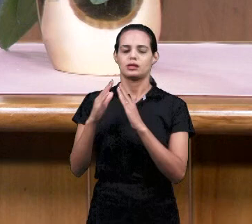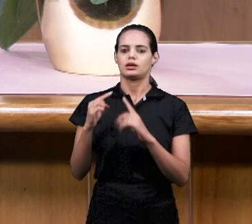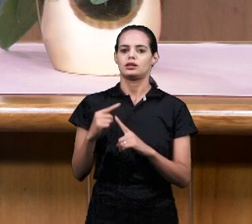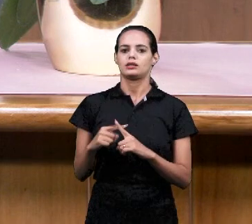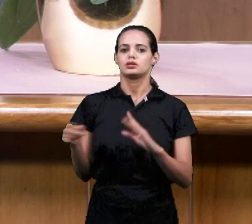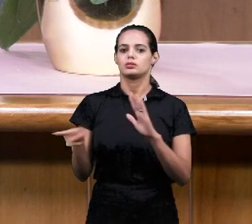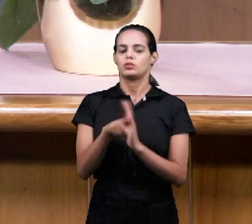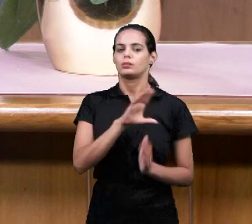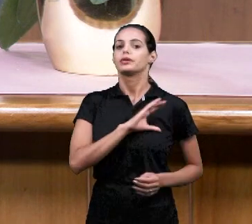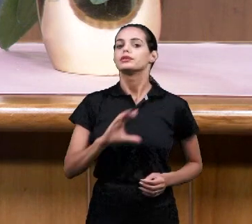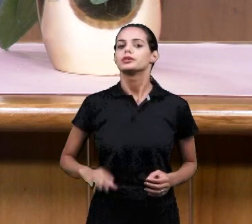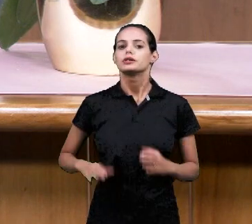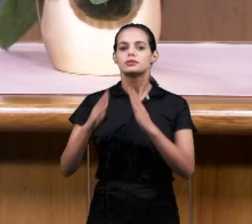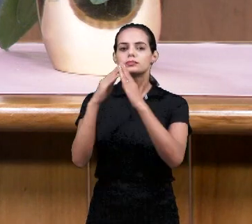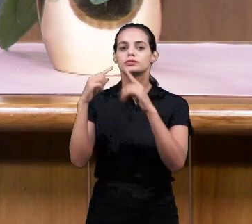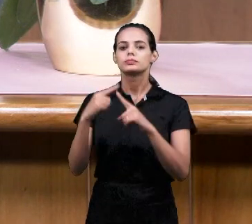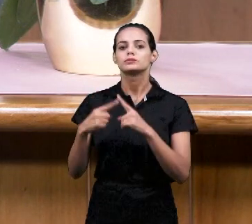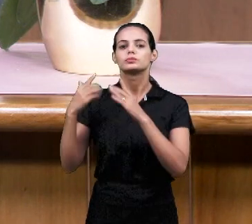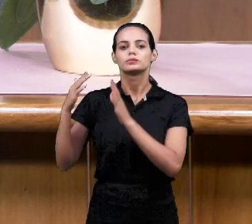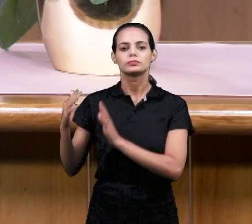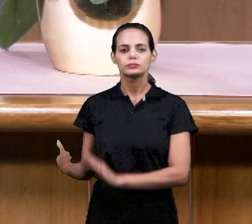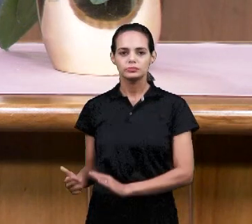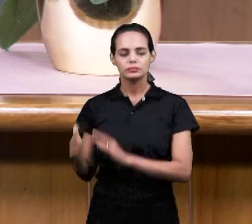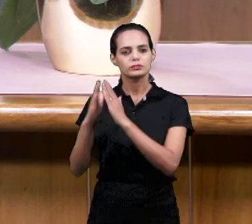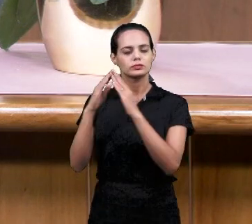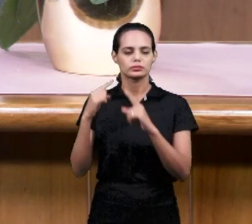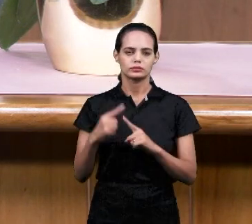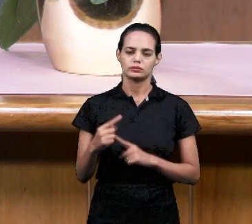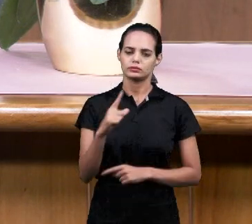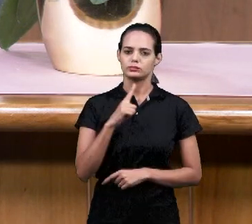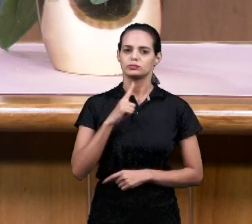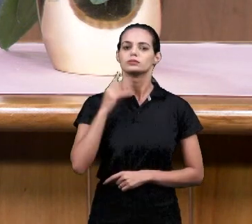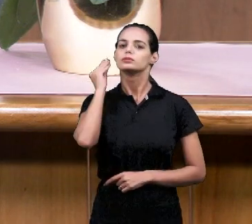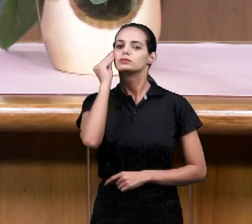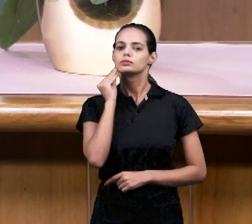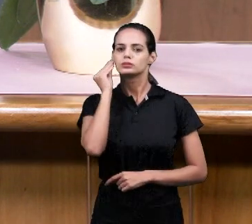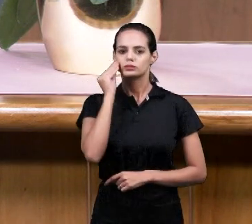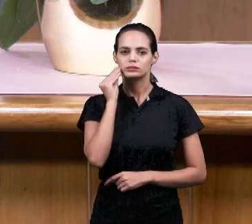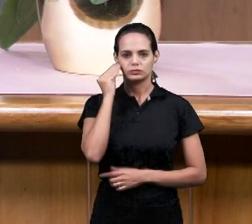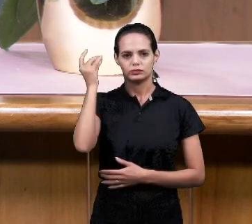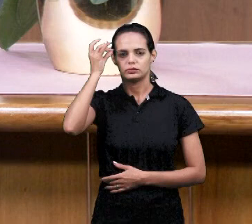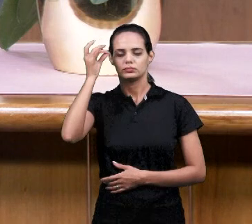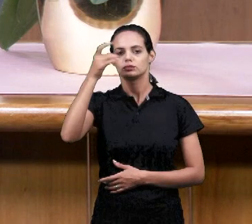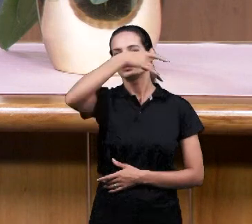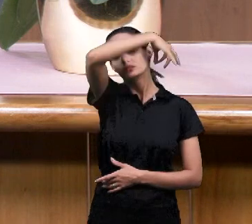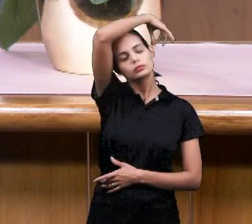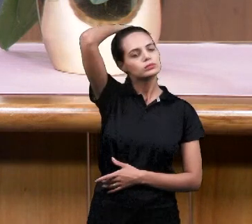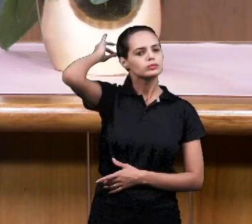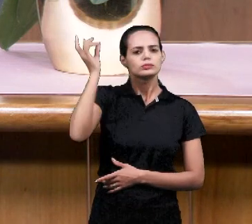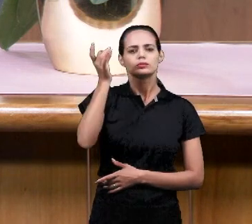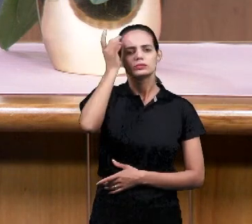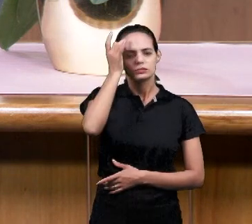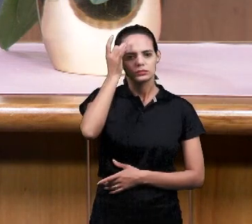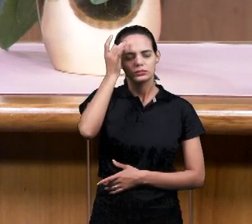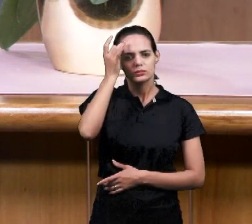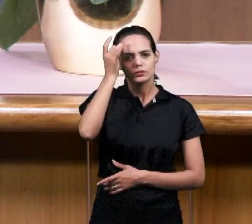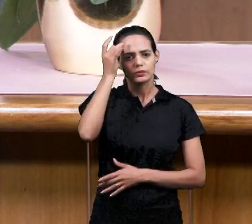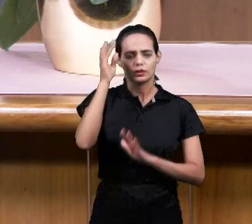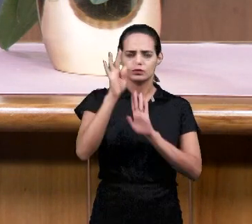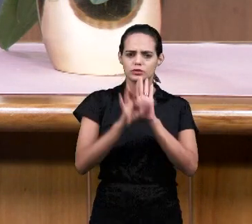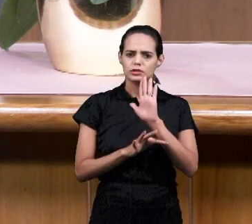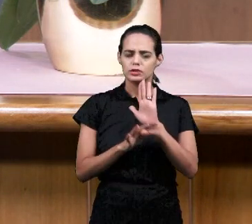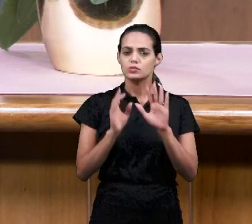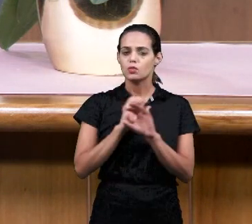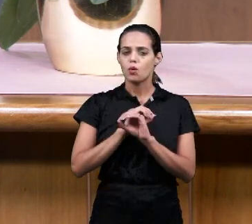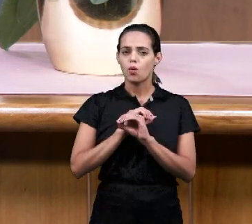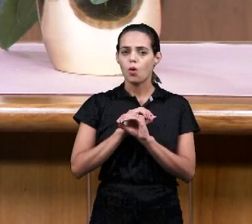fidèle. L'Église qui a une expérience avec le Saint-Esprit. Très bien cité les textes, 1 Timothée 4,